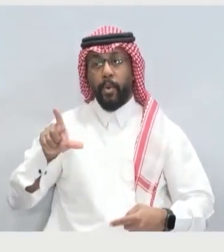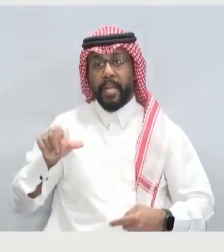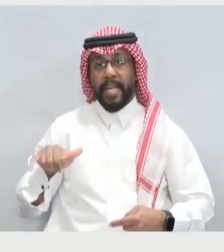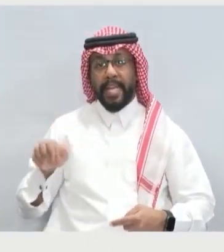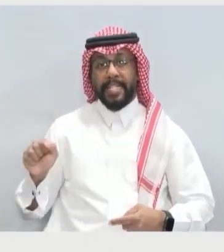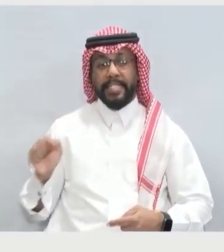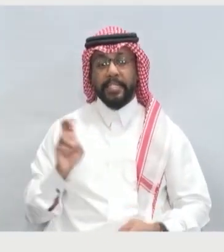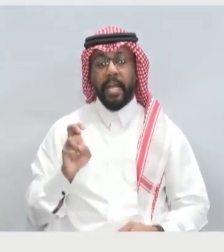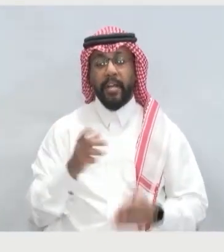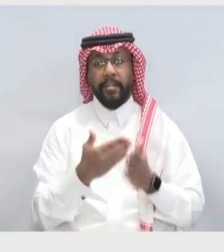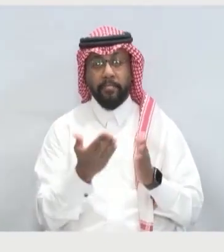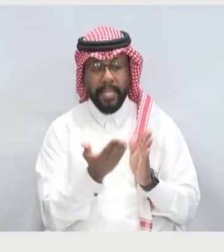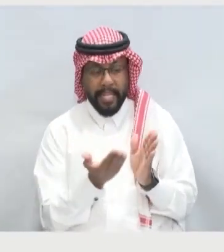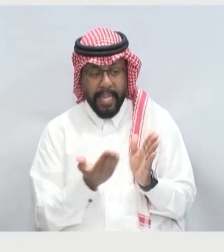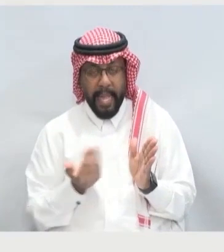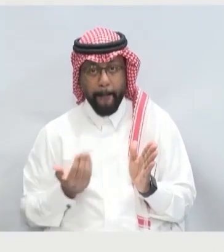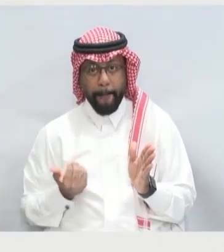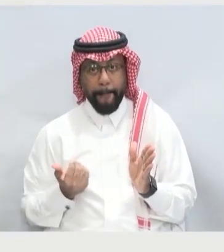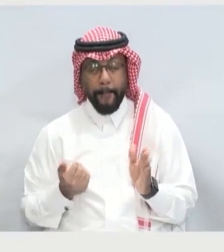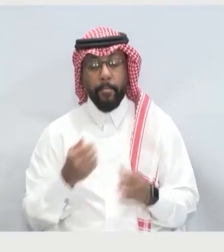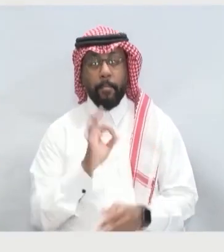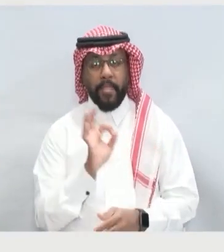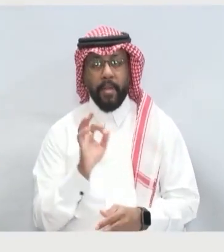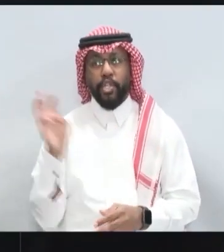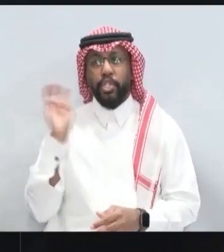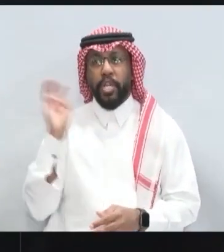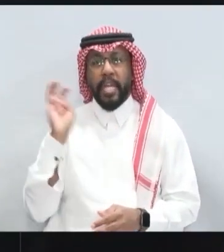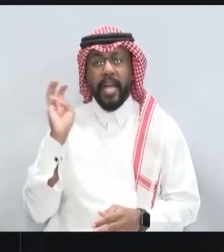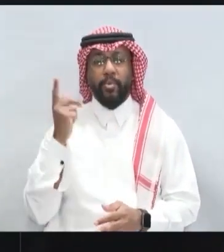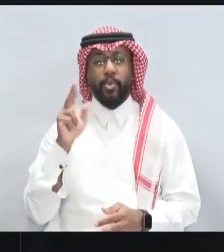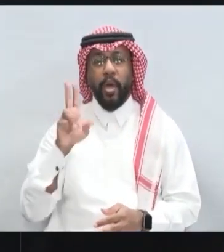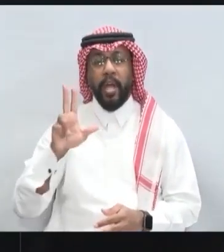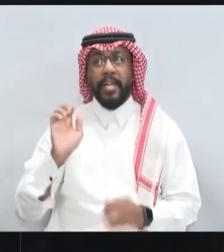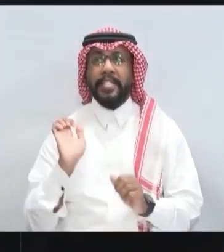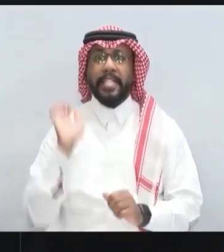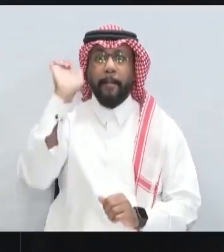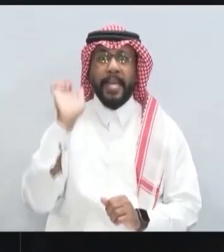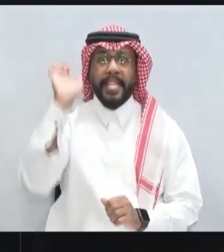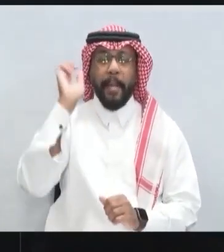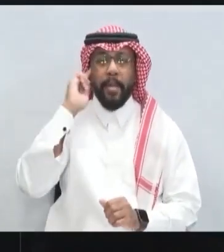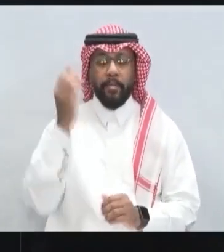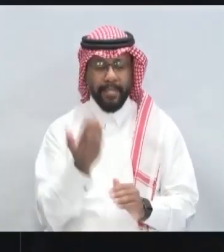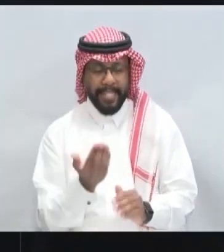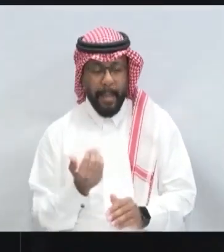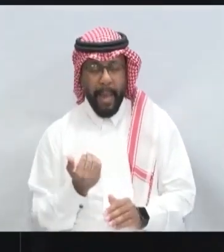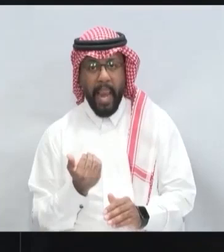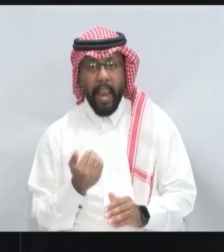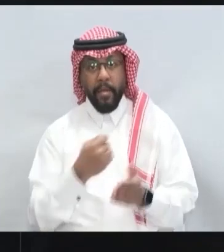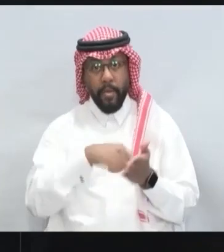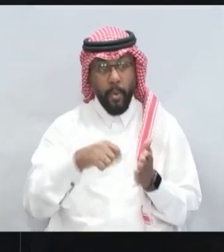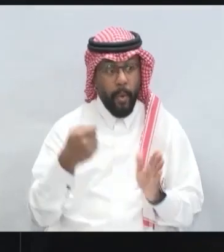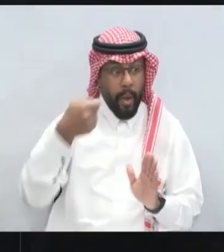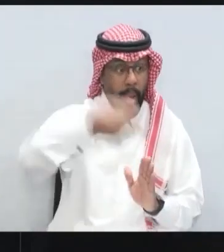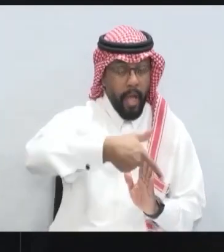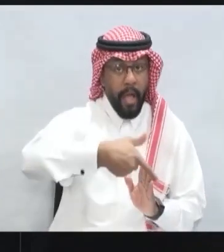المدفوعه مقدما دائما وابدا في ما يتعلق في شكات التامين مثلا الاشخاص الذين يؤمنون يدفعون مبلغ مقدما كامل المبلغ ولم